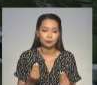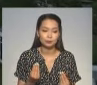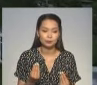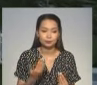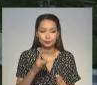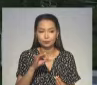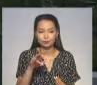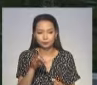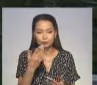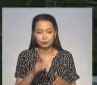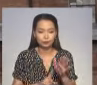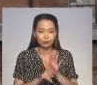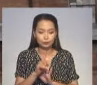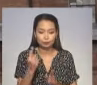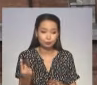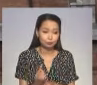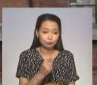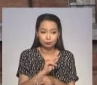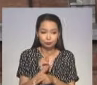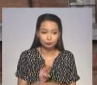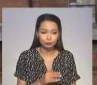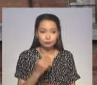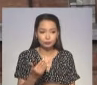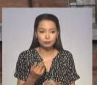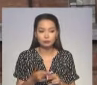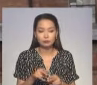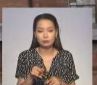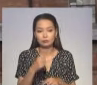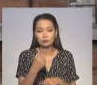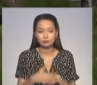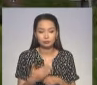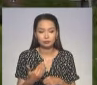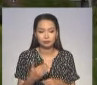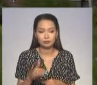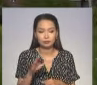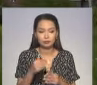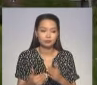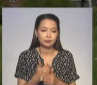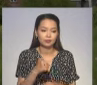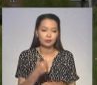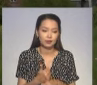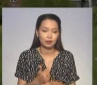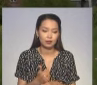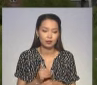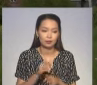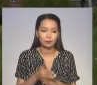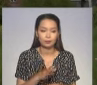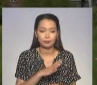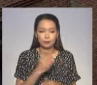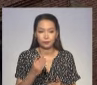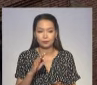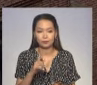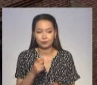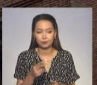идет капитальный ремонт. Впервые за почти 70-летнюю историю станции начинается совершенно новая глава. По сути, вся начинка ТЭЦ от